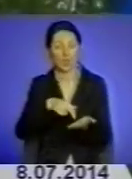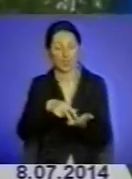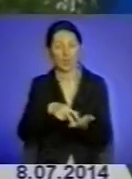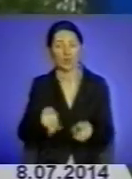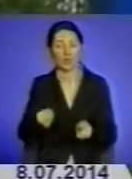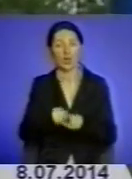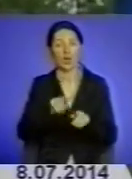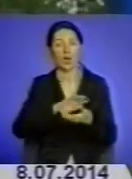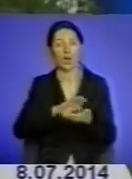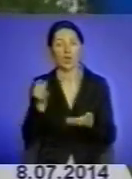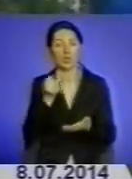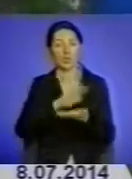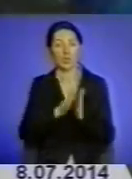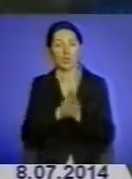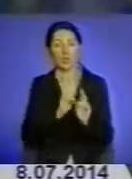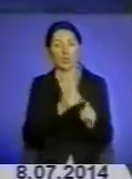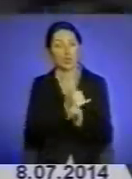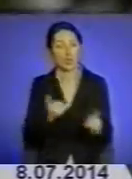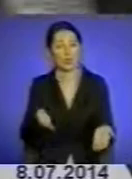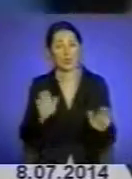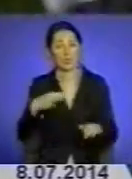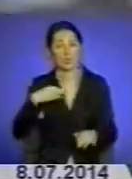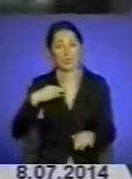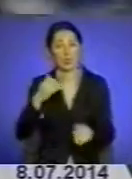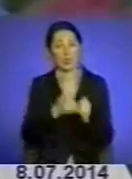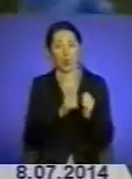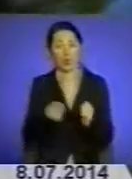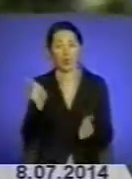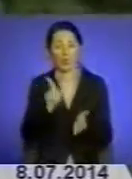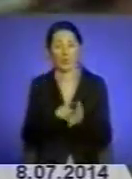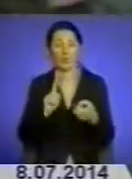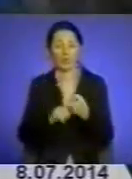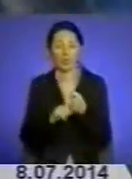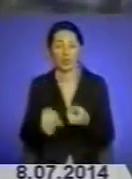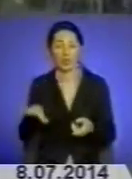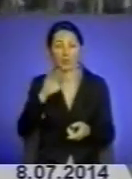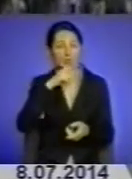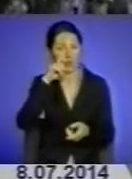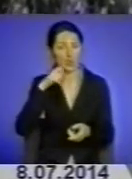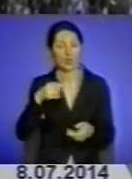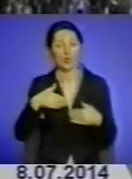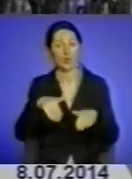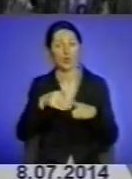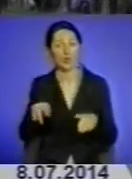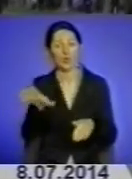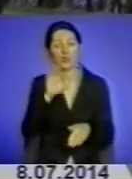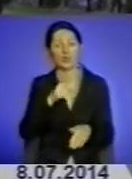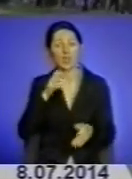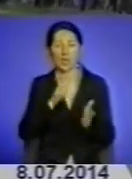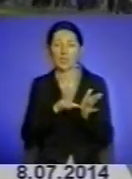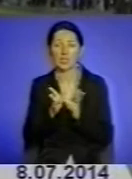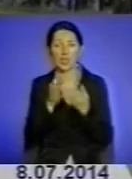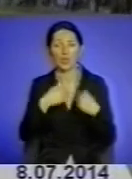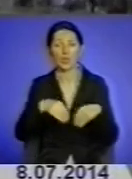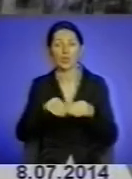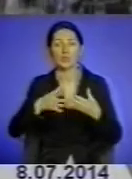може залишатися байдужим. Кожен повинен долучитися до всеукраїнської прощі у Зарваниці, щоб усі християни об'єдналися у спільній